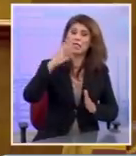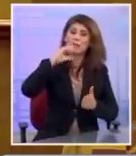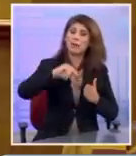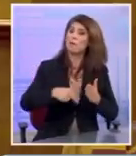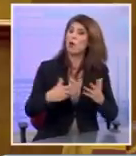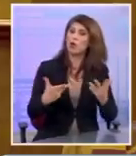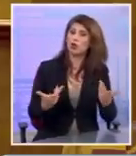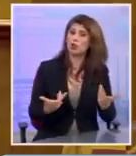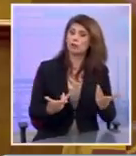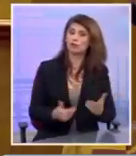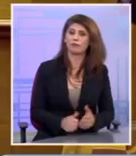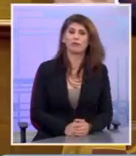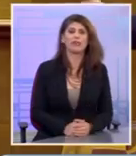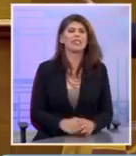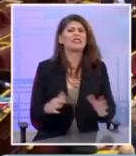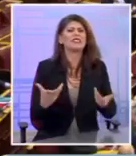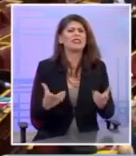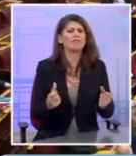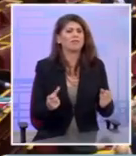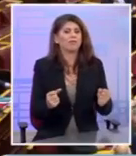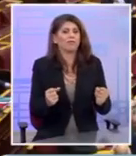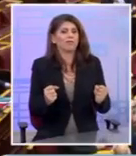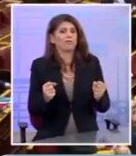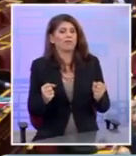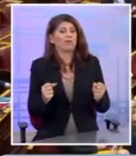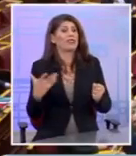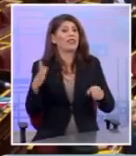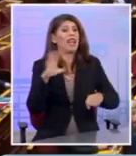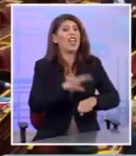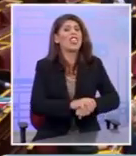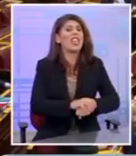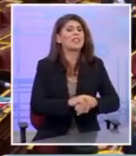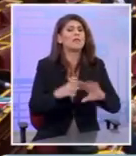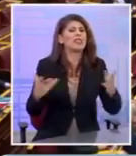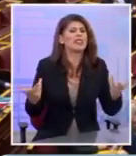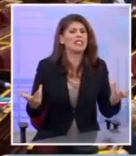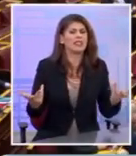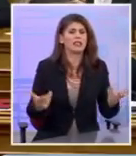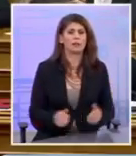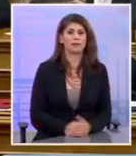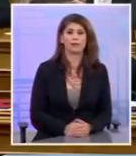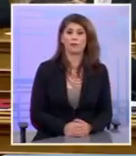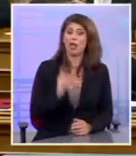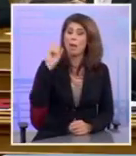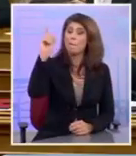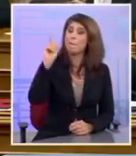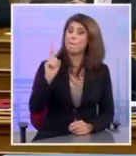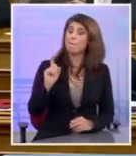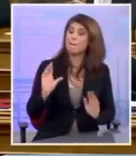μνημόνιο? Τι σας κρατά και τι σας ευμεύει?